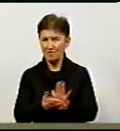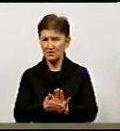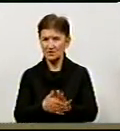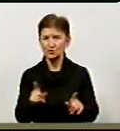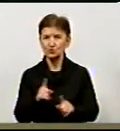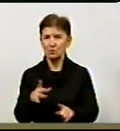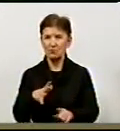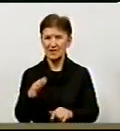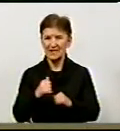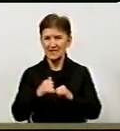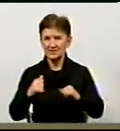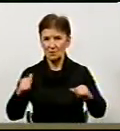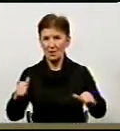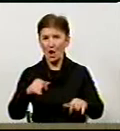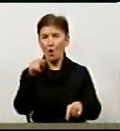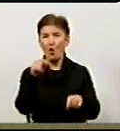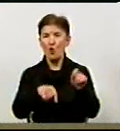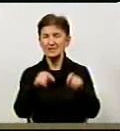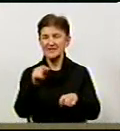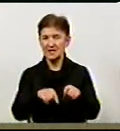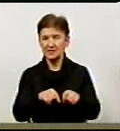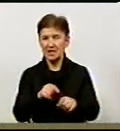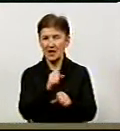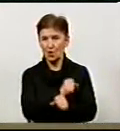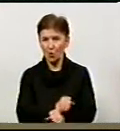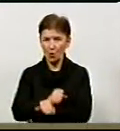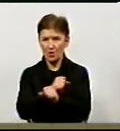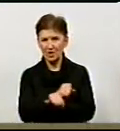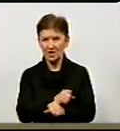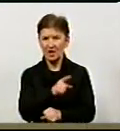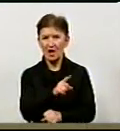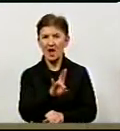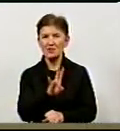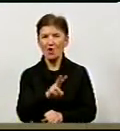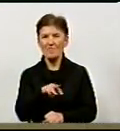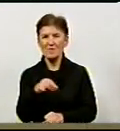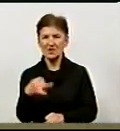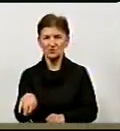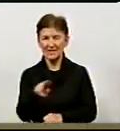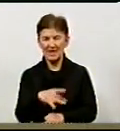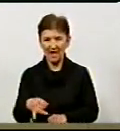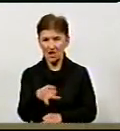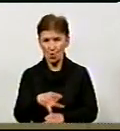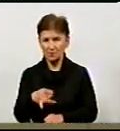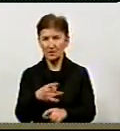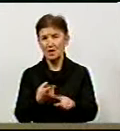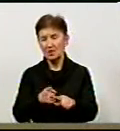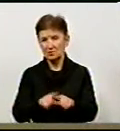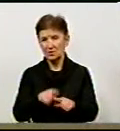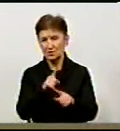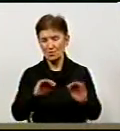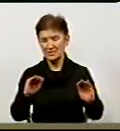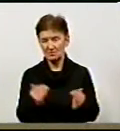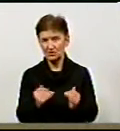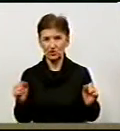був збільшений період осінніх канікул. Це, зокрема, наприклад, Новомиргородський район. І в зв'язку з цим наразі зменшена